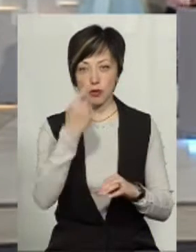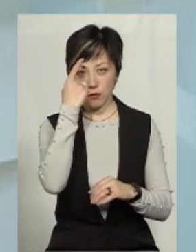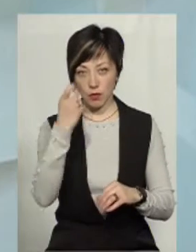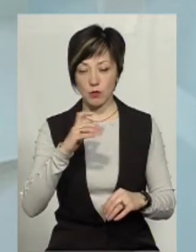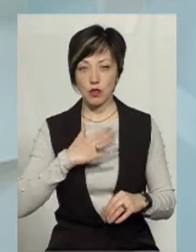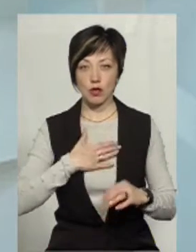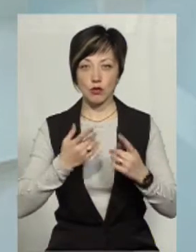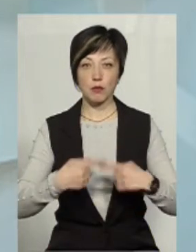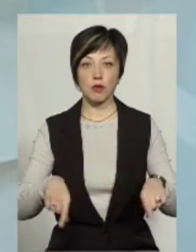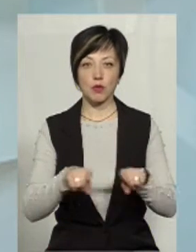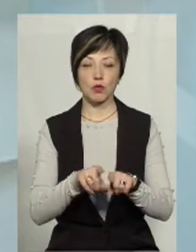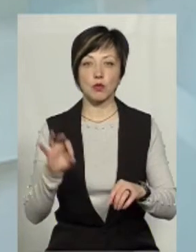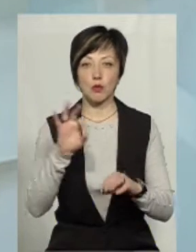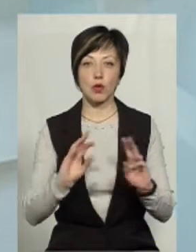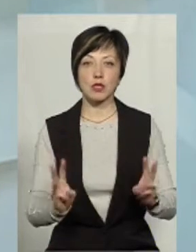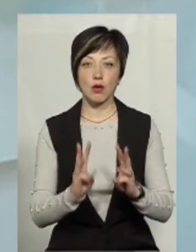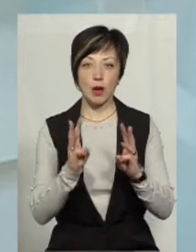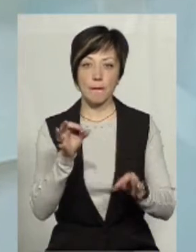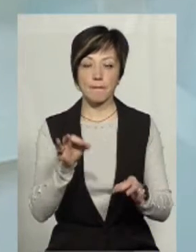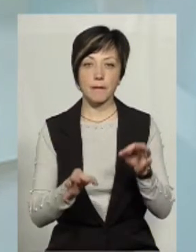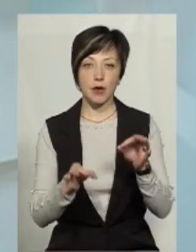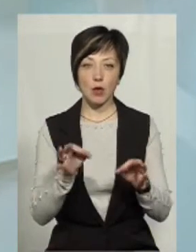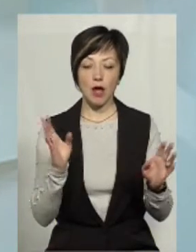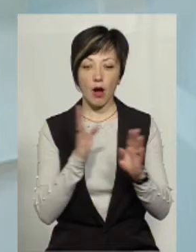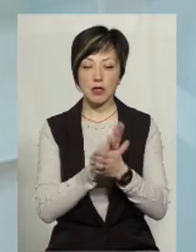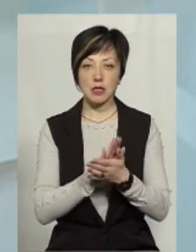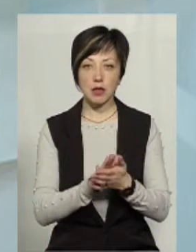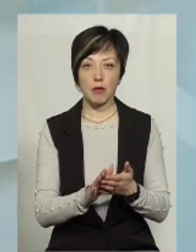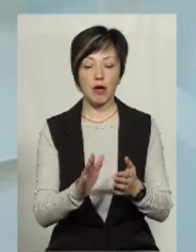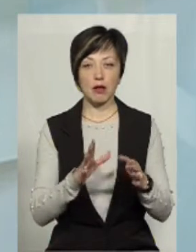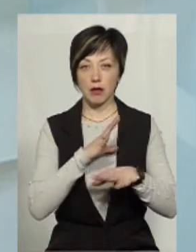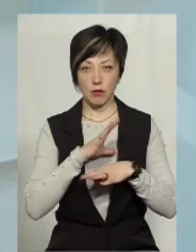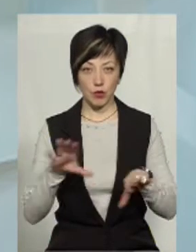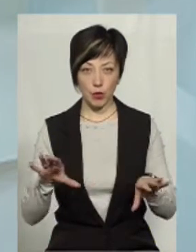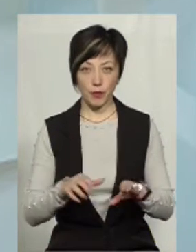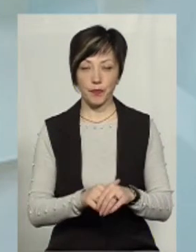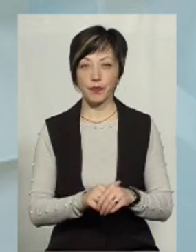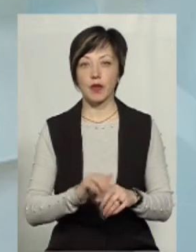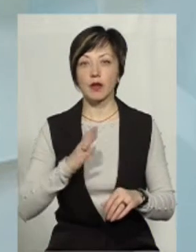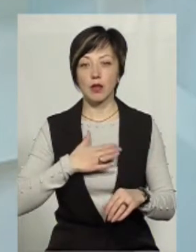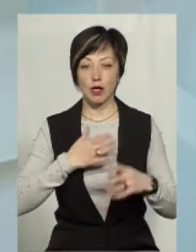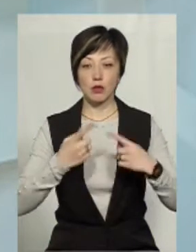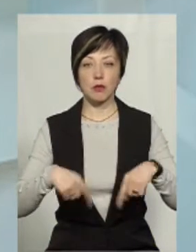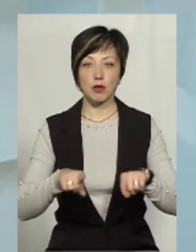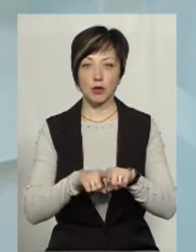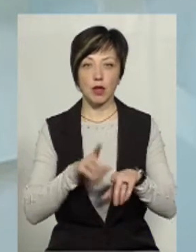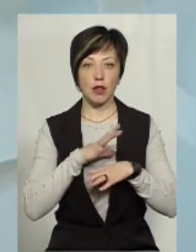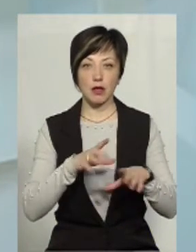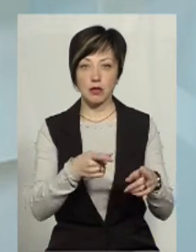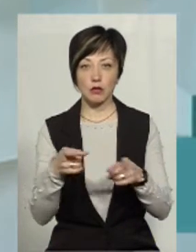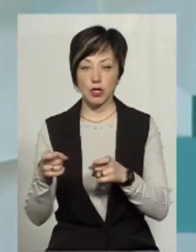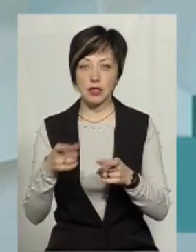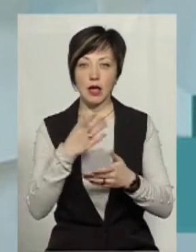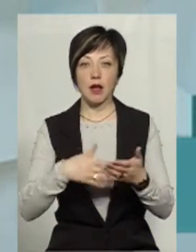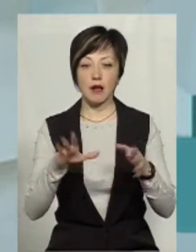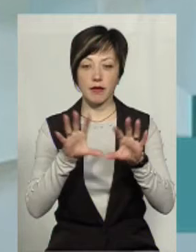повідомлень до нашого підрозділу про загорання в природних екосистемах чи очерету не надходило. І наші підрозділи не залучались до ліквідації